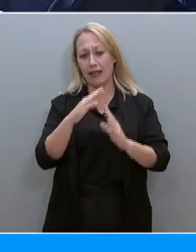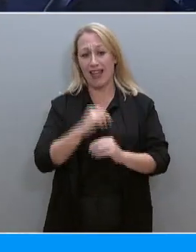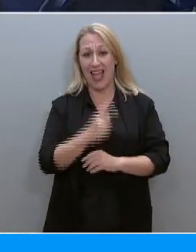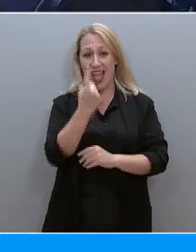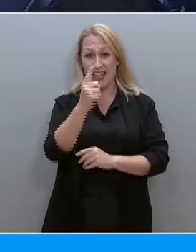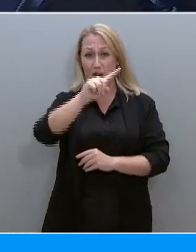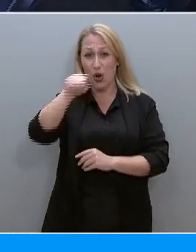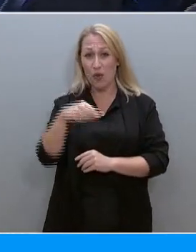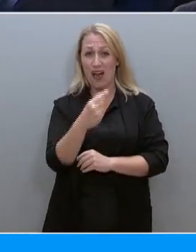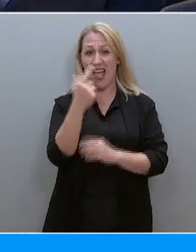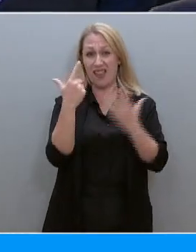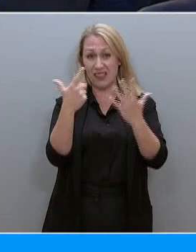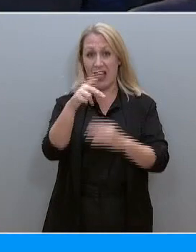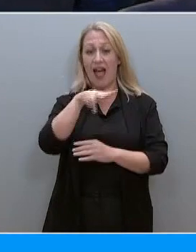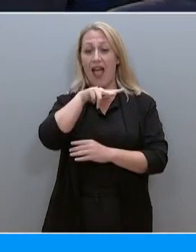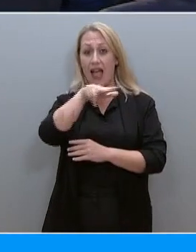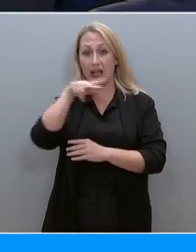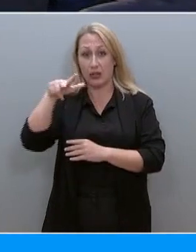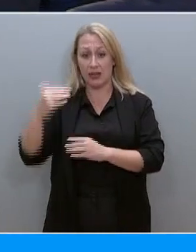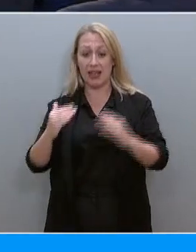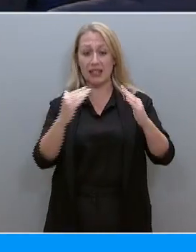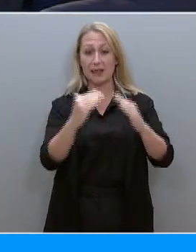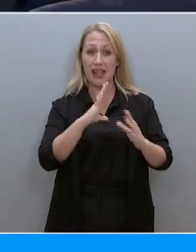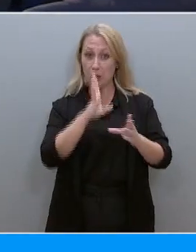1,7 εκατομμύρια νοικοκυριά.